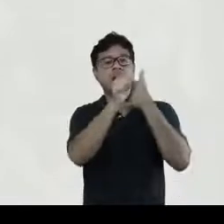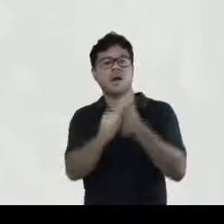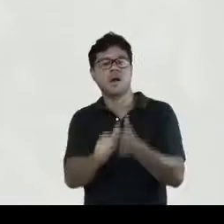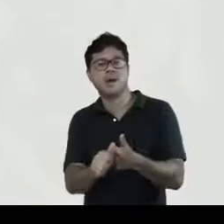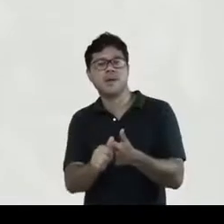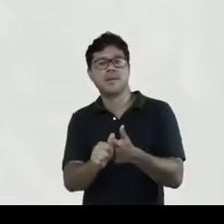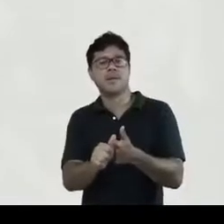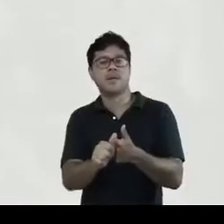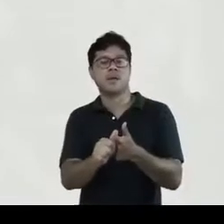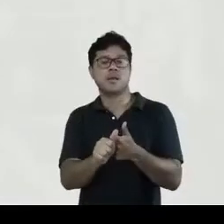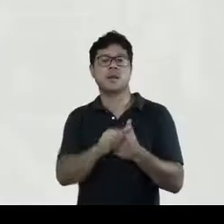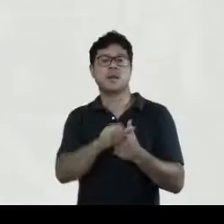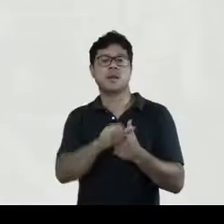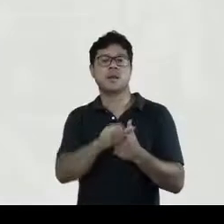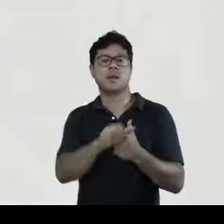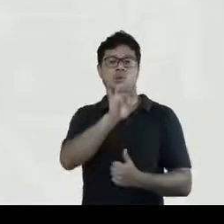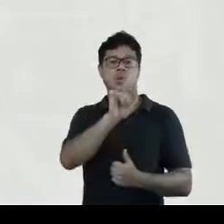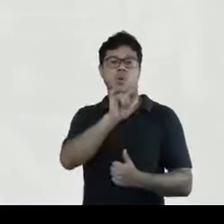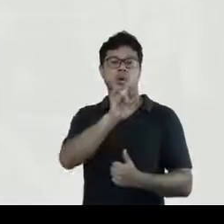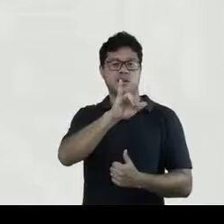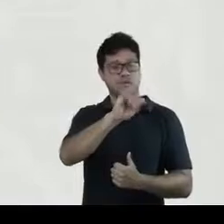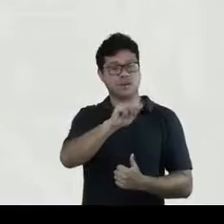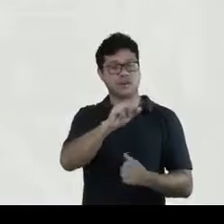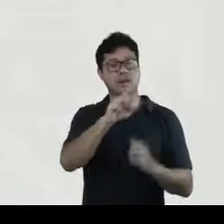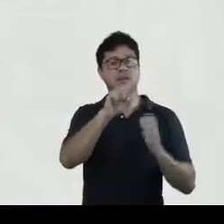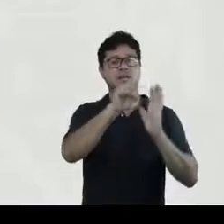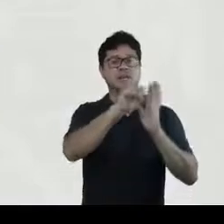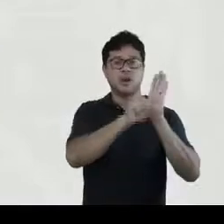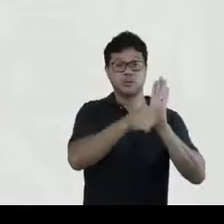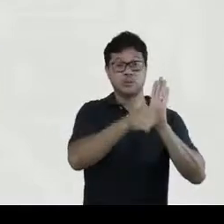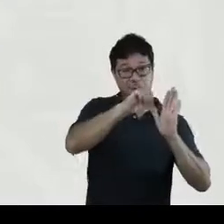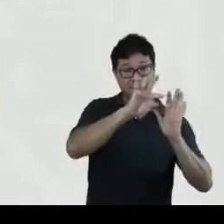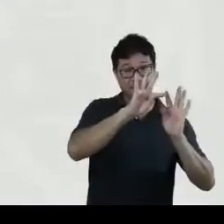der Wende zum 20. Jahrhundert auf